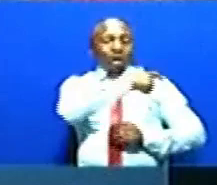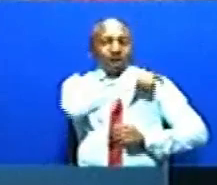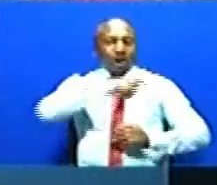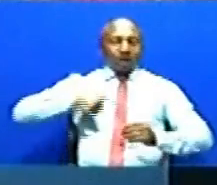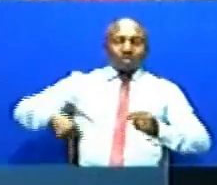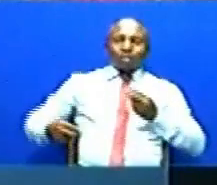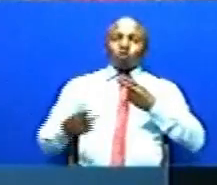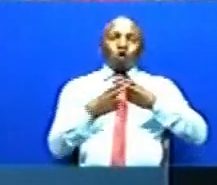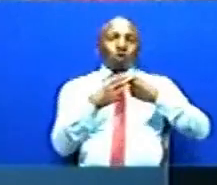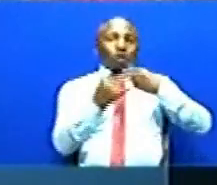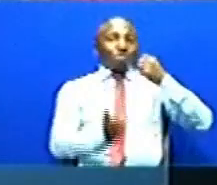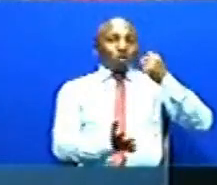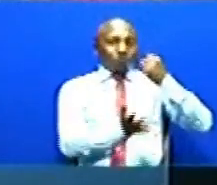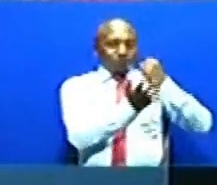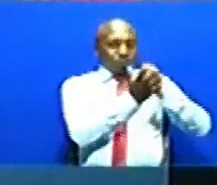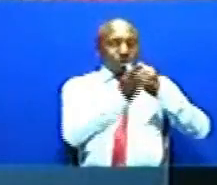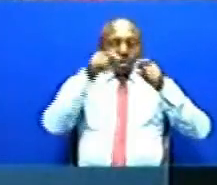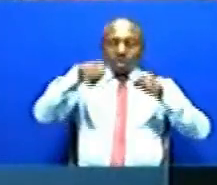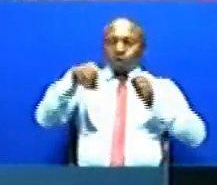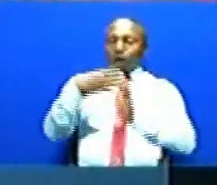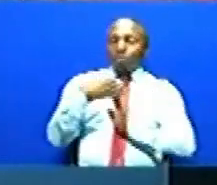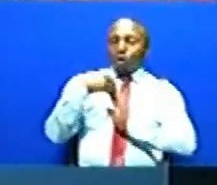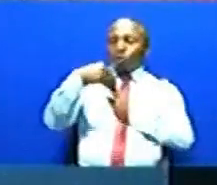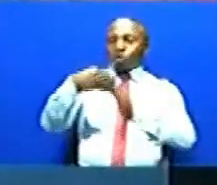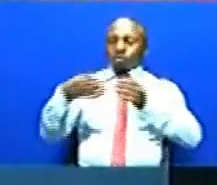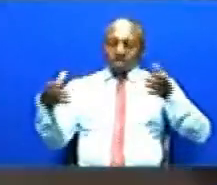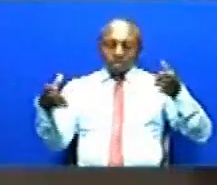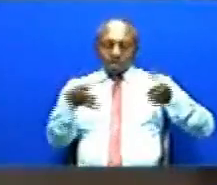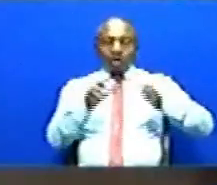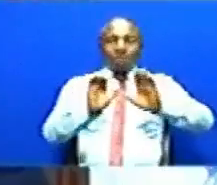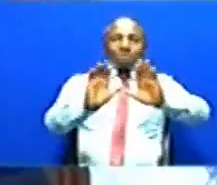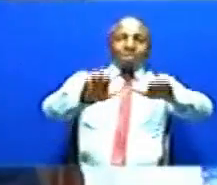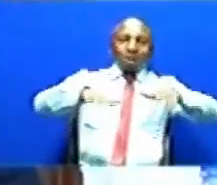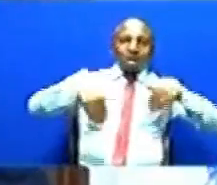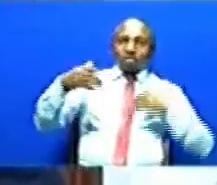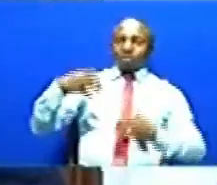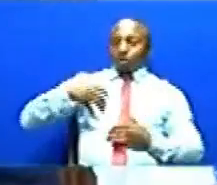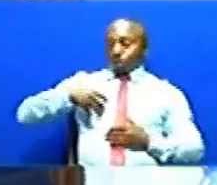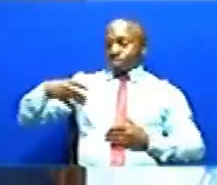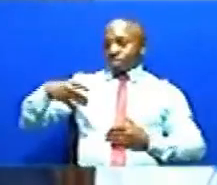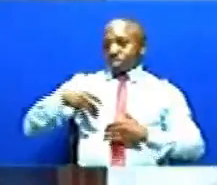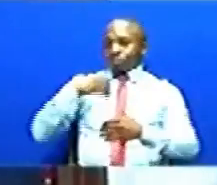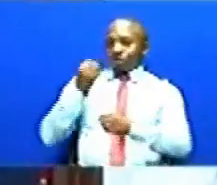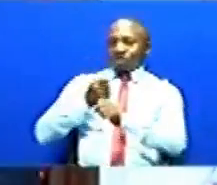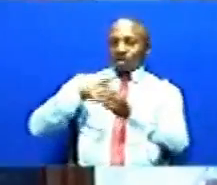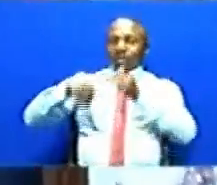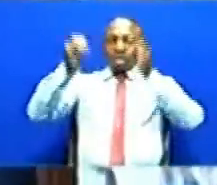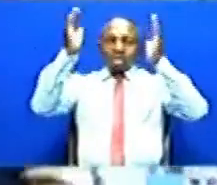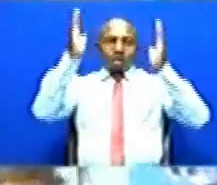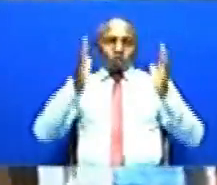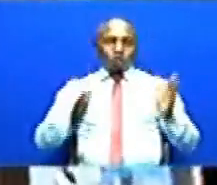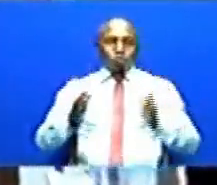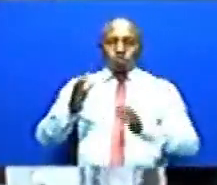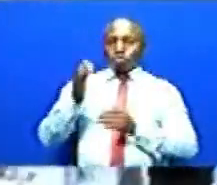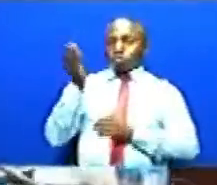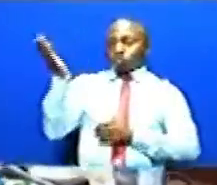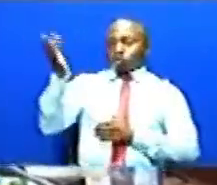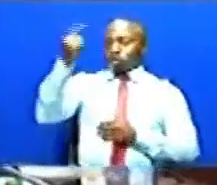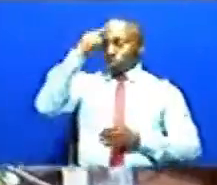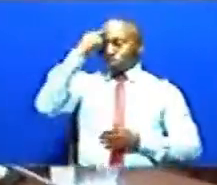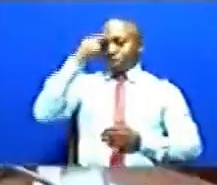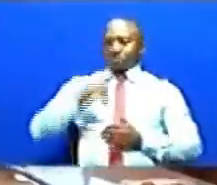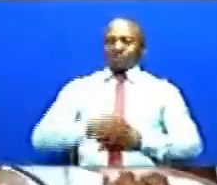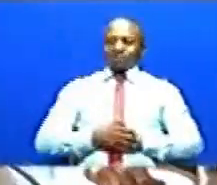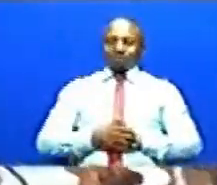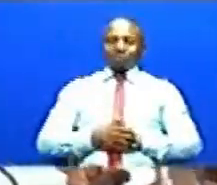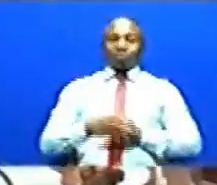John Pombe Magufuli aliongoza kikao cha baraza la mawaziri kilichofanyika katika ikulu ya Chamwino huko jijini